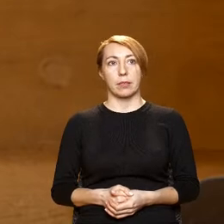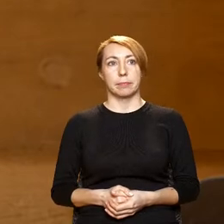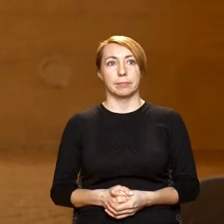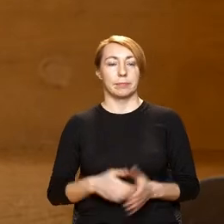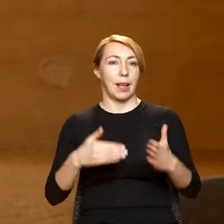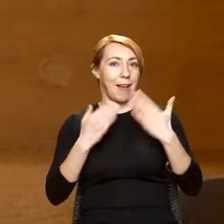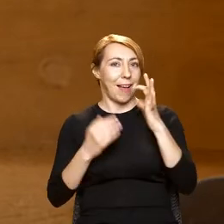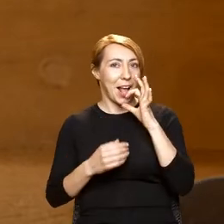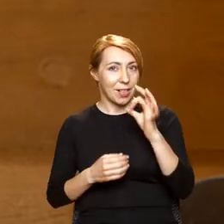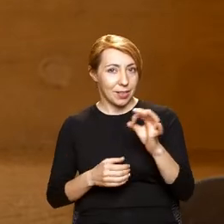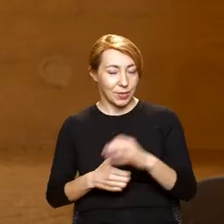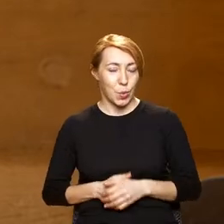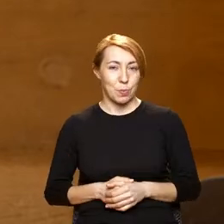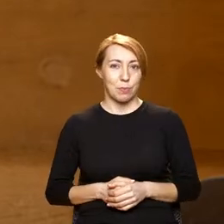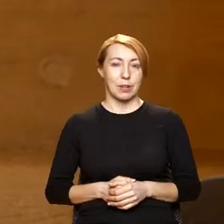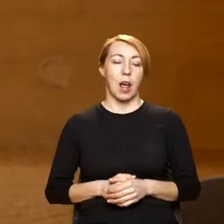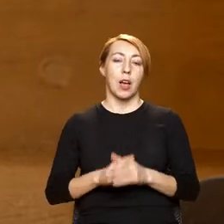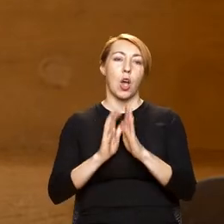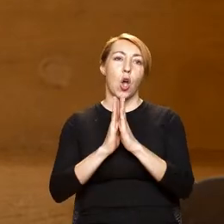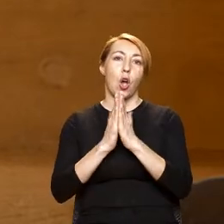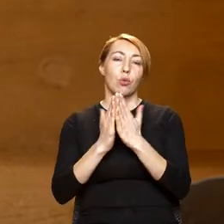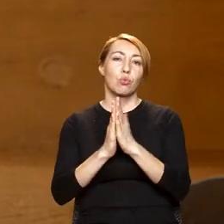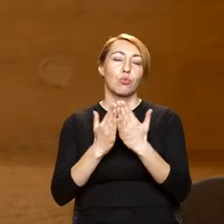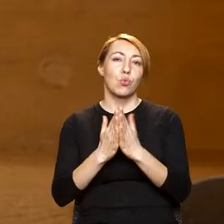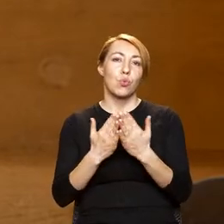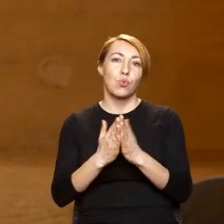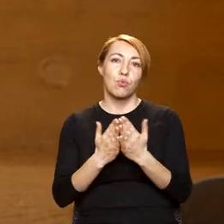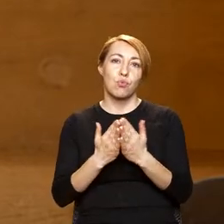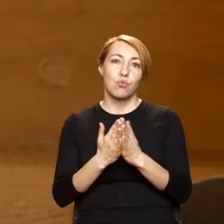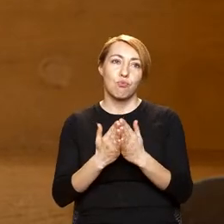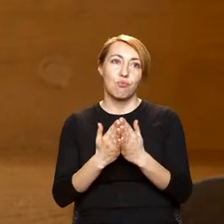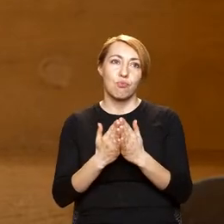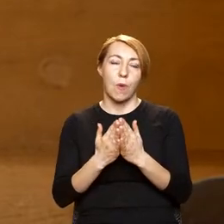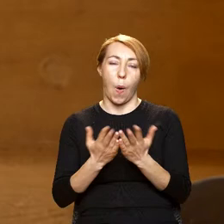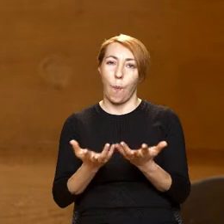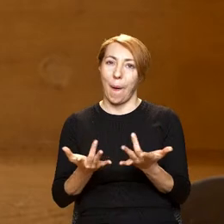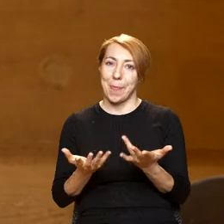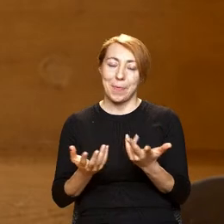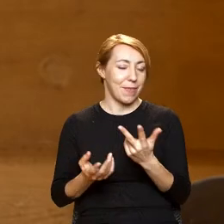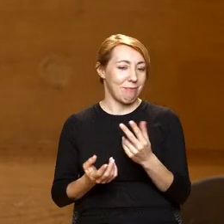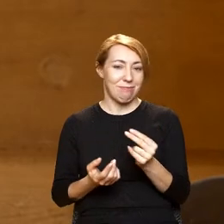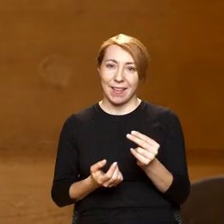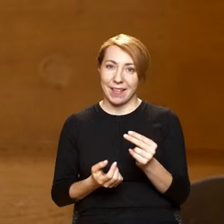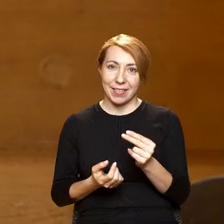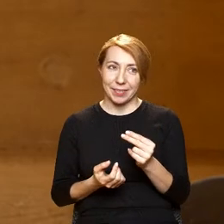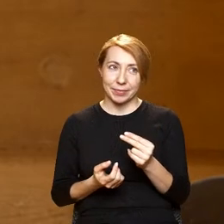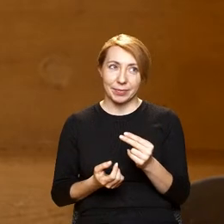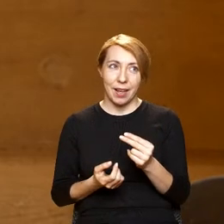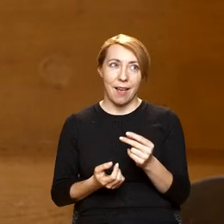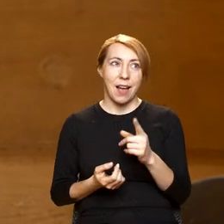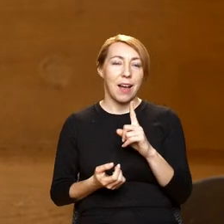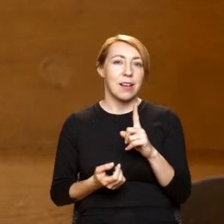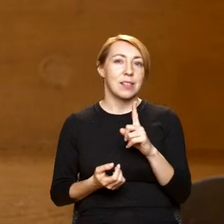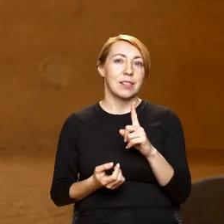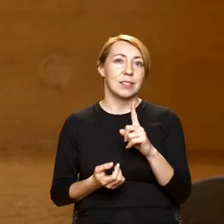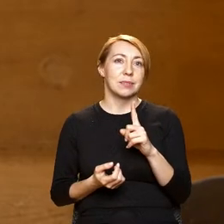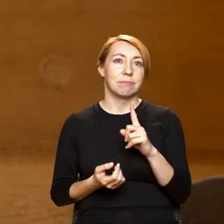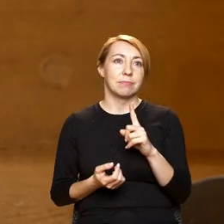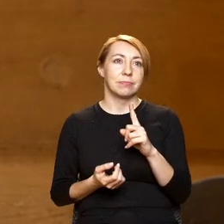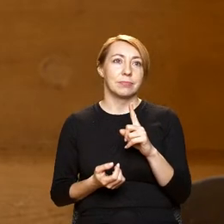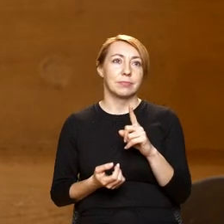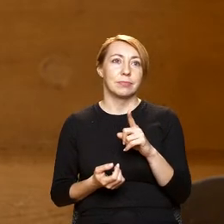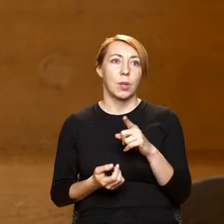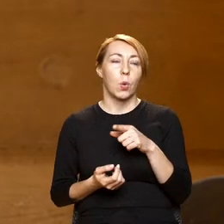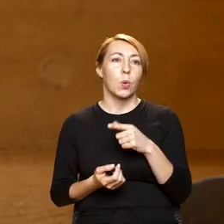Dzień dobry Państwu. Książka nie była łatwa, aczkolwiek nie mamy tutaj do czynienia